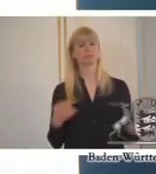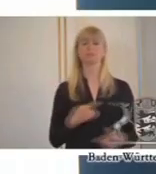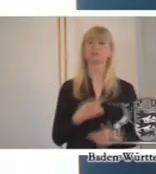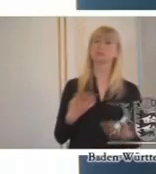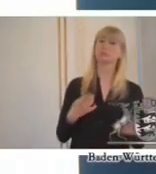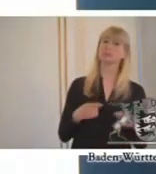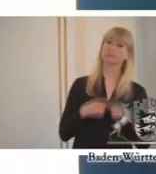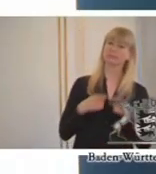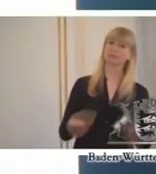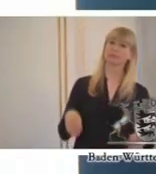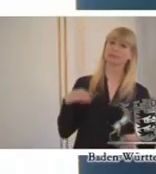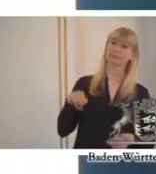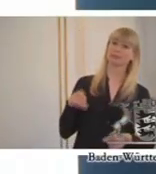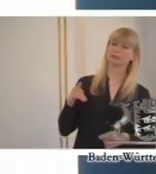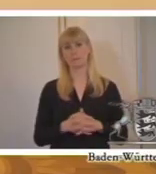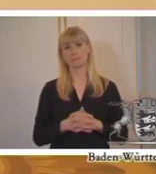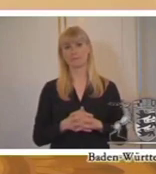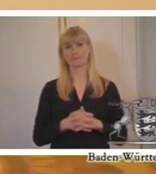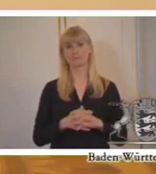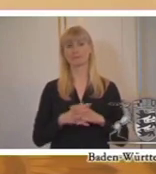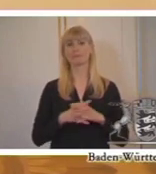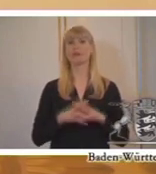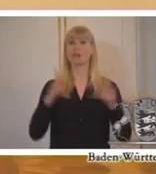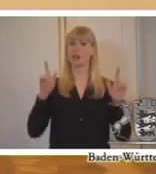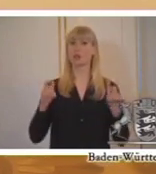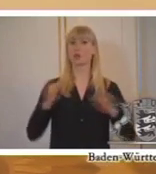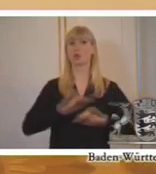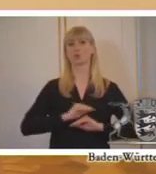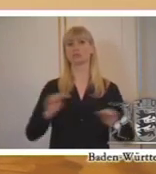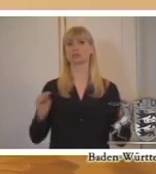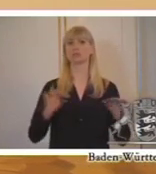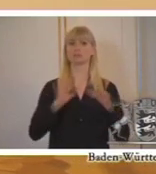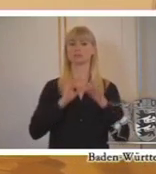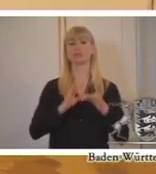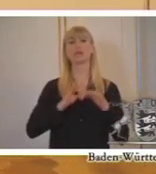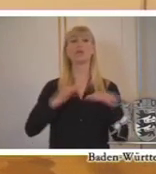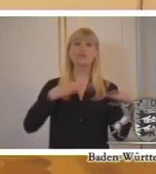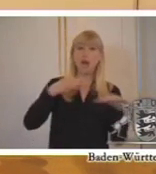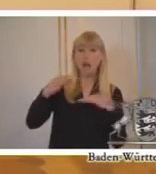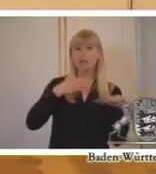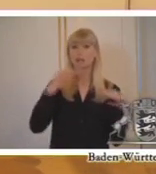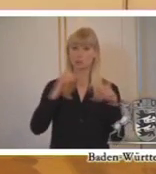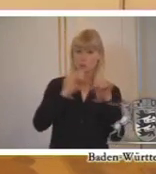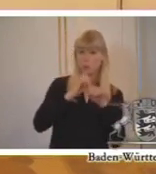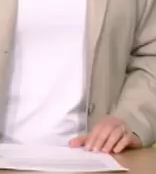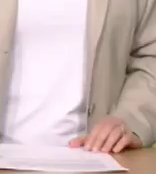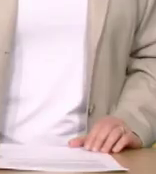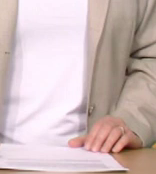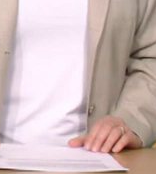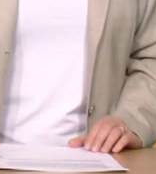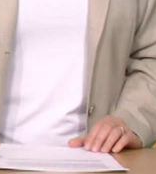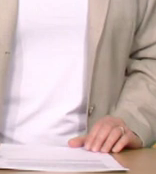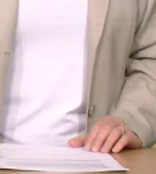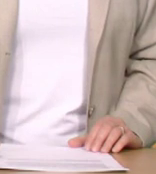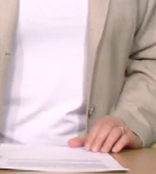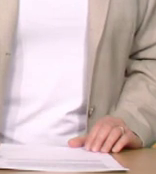Lucha. Darum müsse auch hier letztendlich abgewartet werden, bevor Maßnahmen wieder gelockert oder gar aufgehoben werden könnten. Soweit